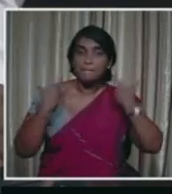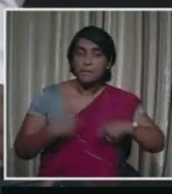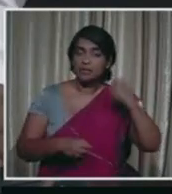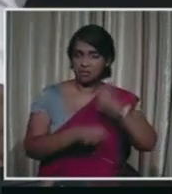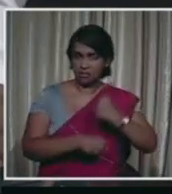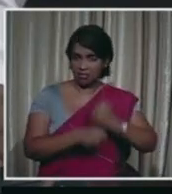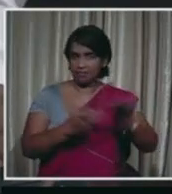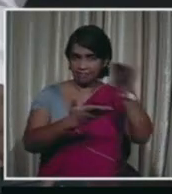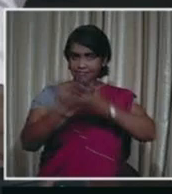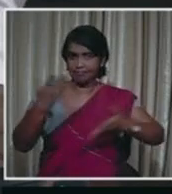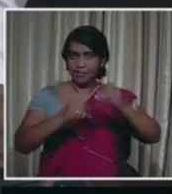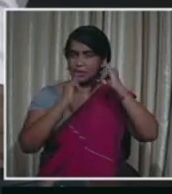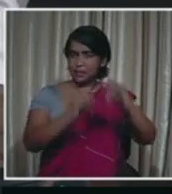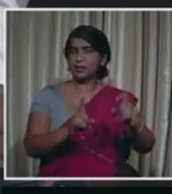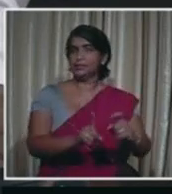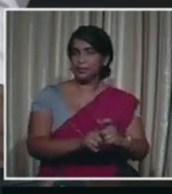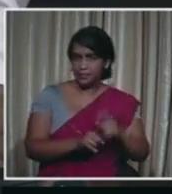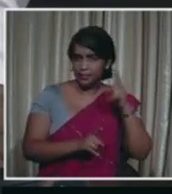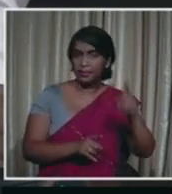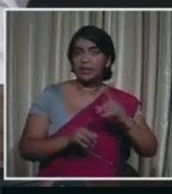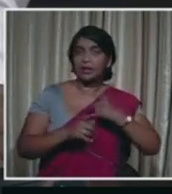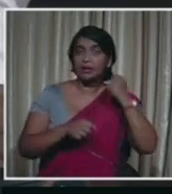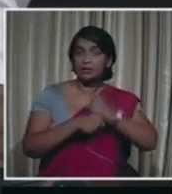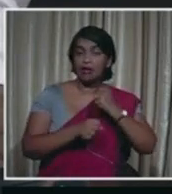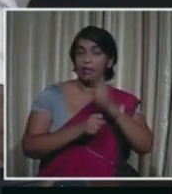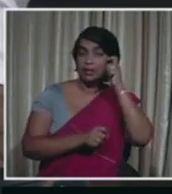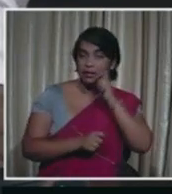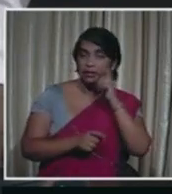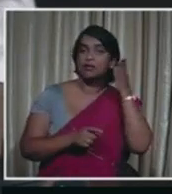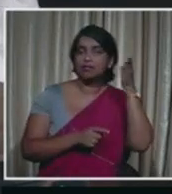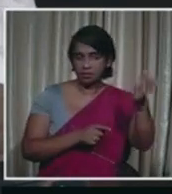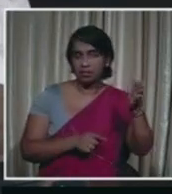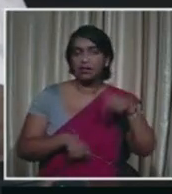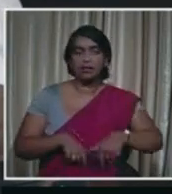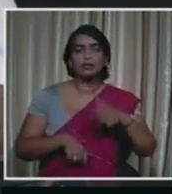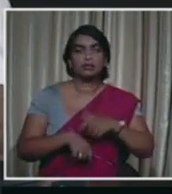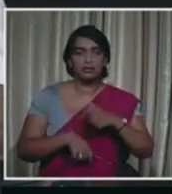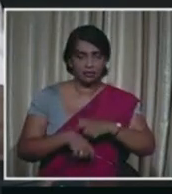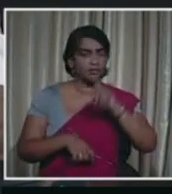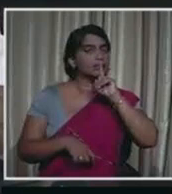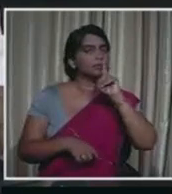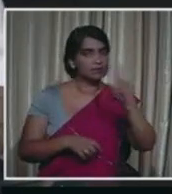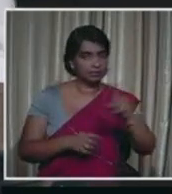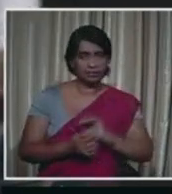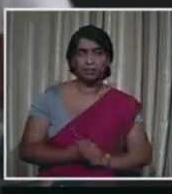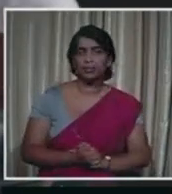රජයේ ම්ලේච්ඡත්වය සහ රාජ්‍ය ත්‍රස්තවාදය කියන එක මේ අවස්ථාවේ කියන්නට ඕන